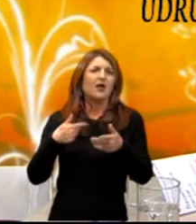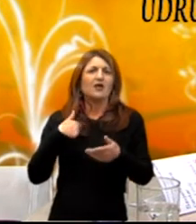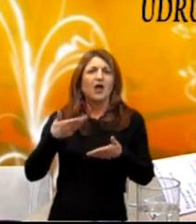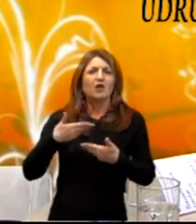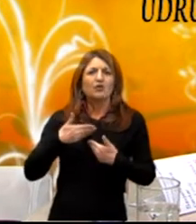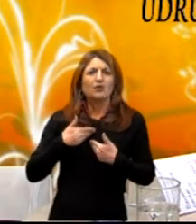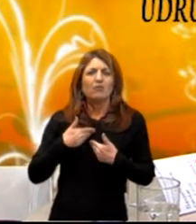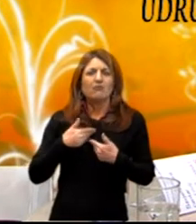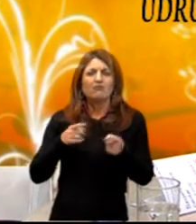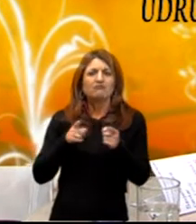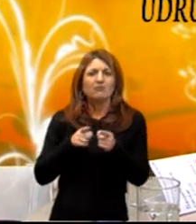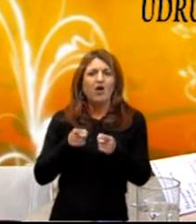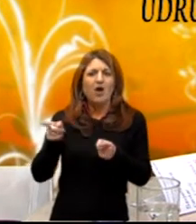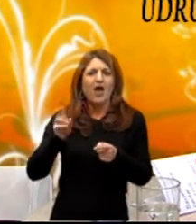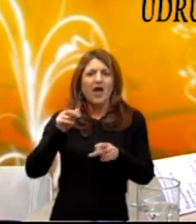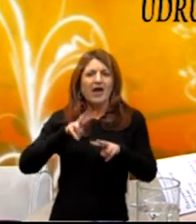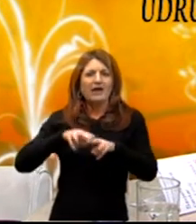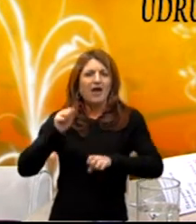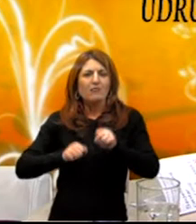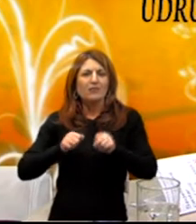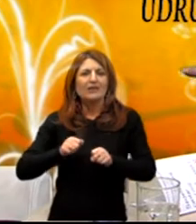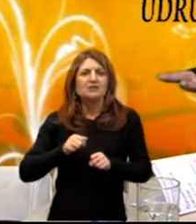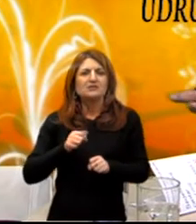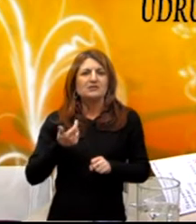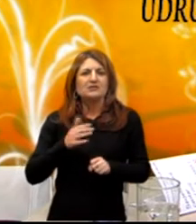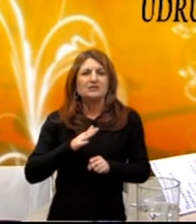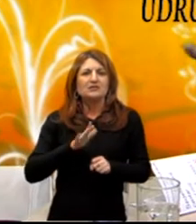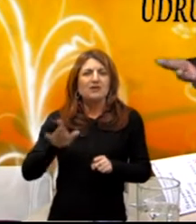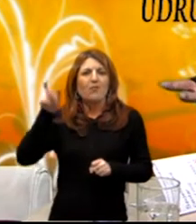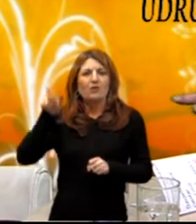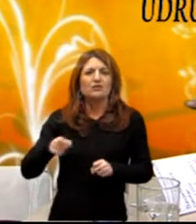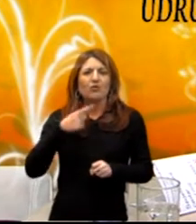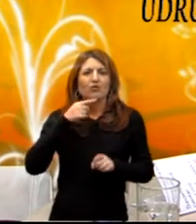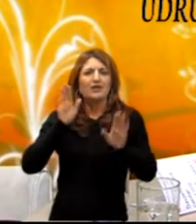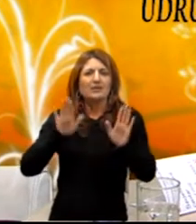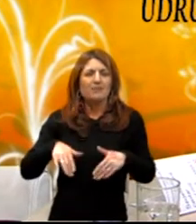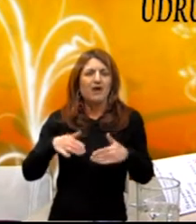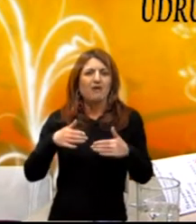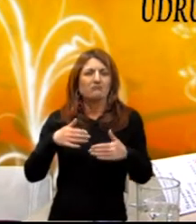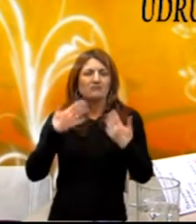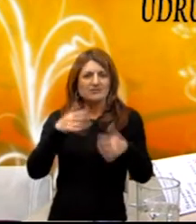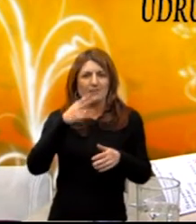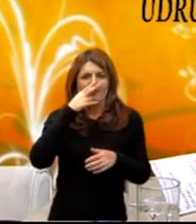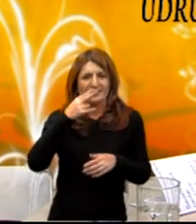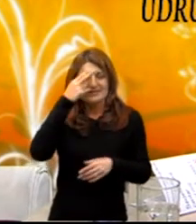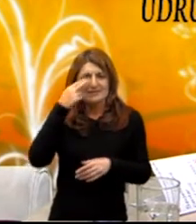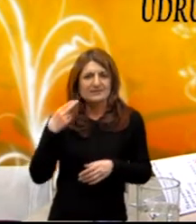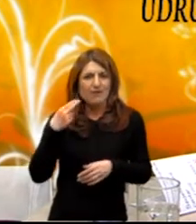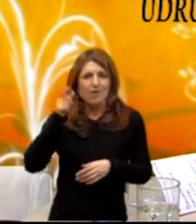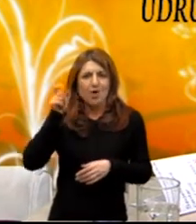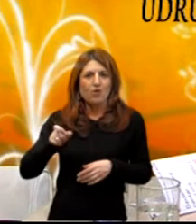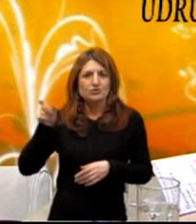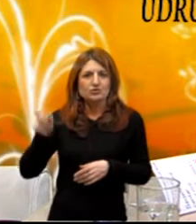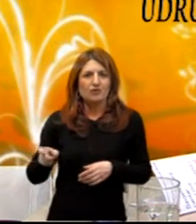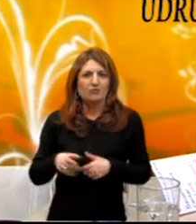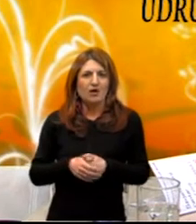vi rehabilitirate samo osobe sa oslabljenim vidom, sa slijepe osobe i sve. A ja nisam dobila